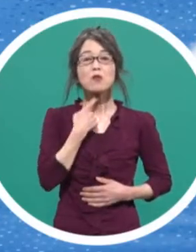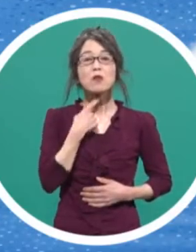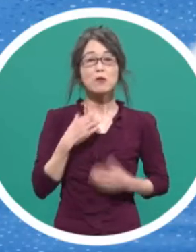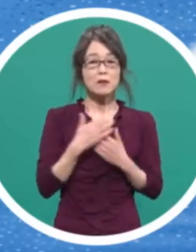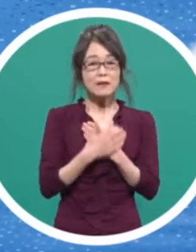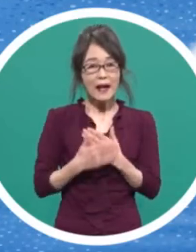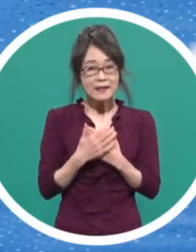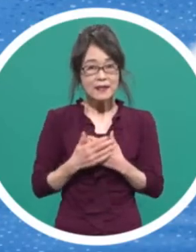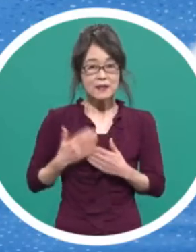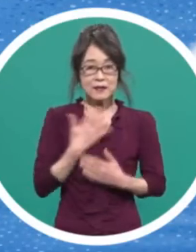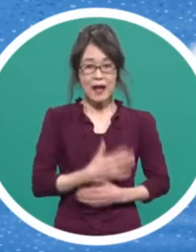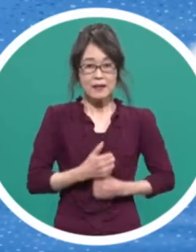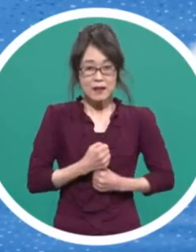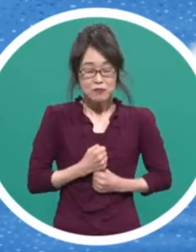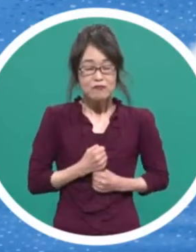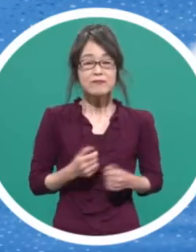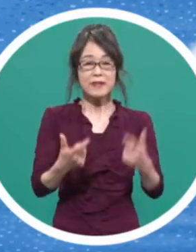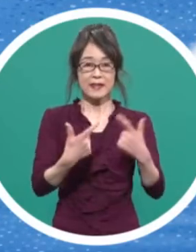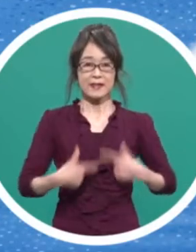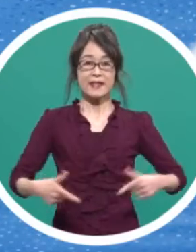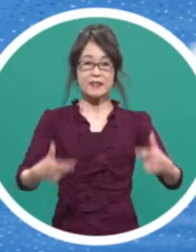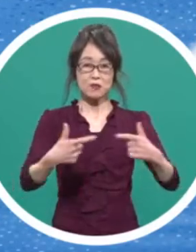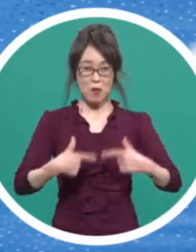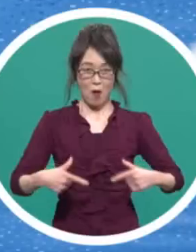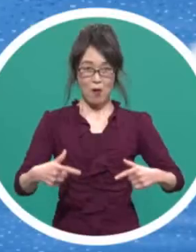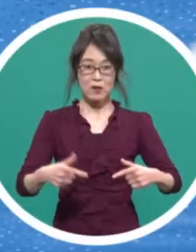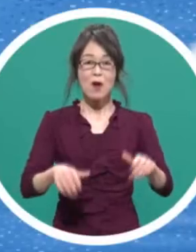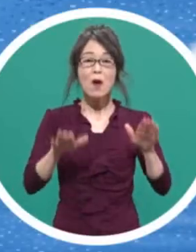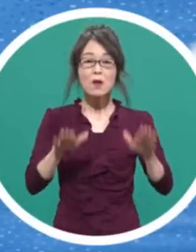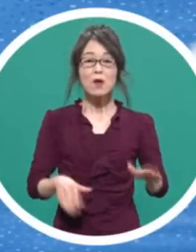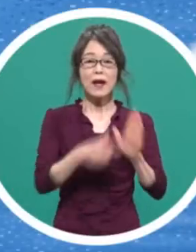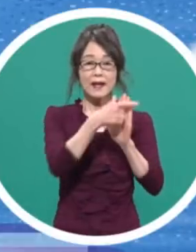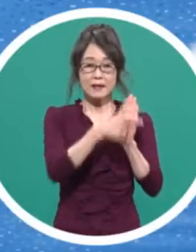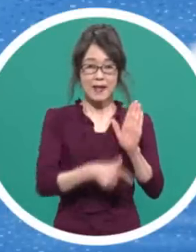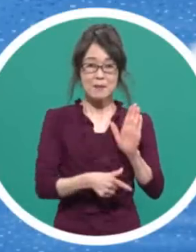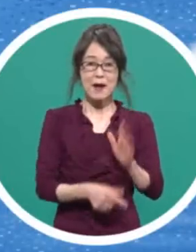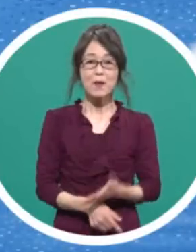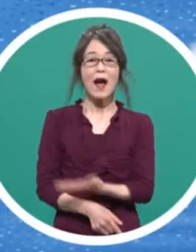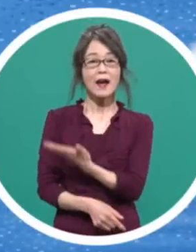ので体調管理にはすごく気を使っています。さて今回のテーマは、